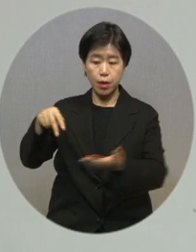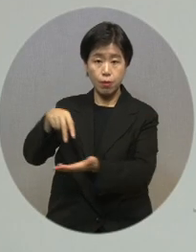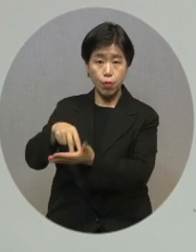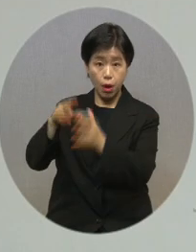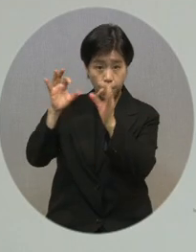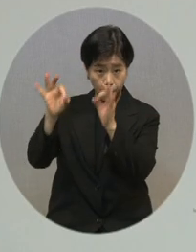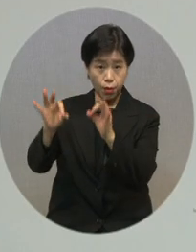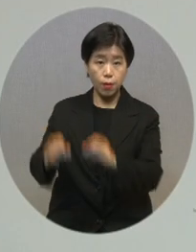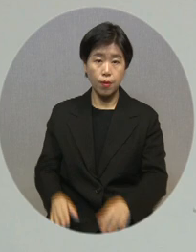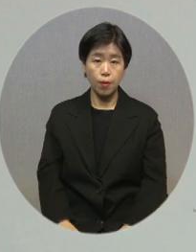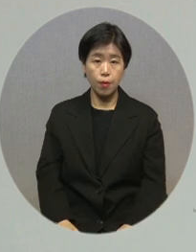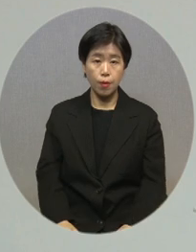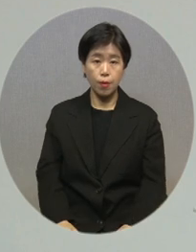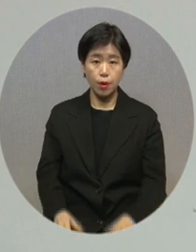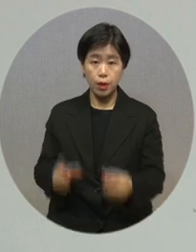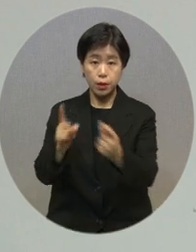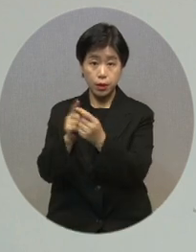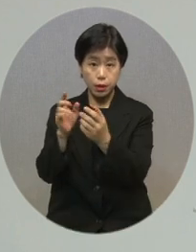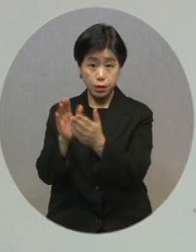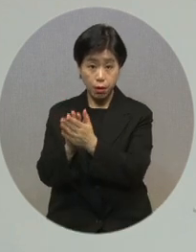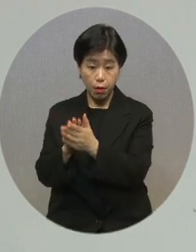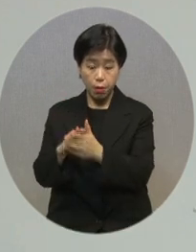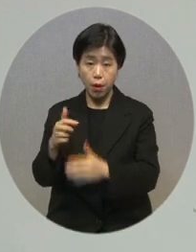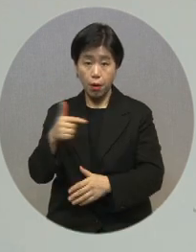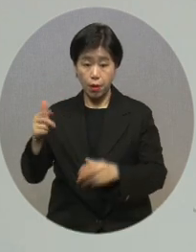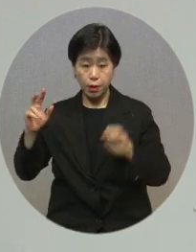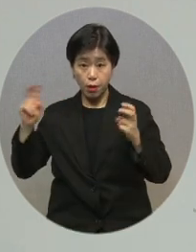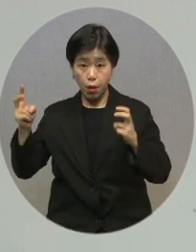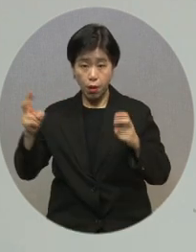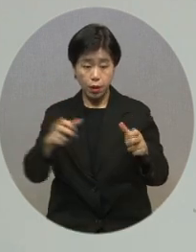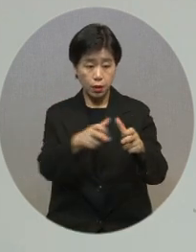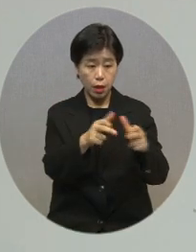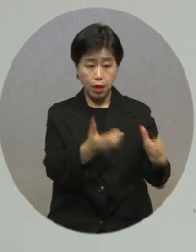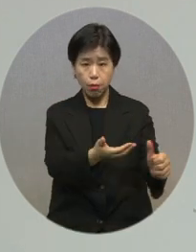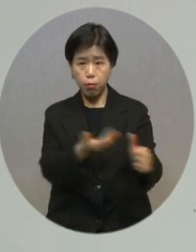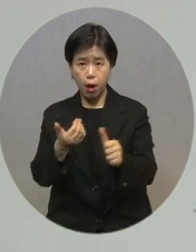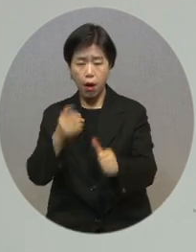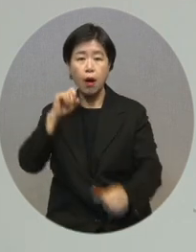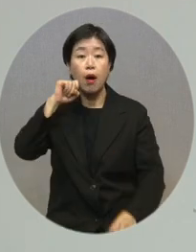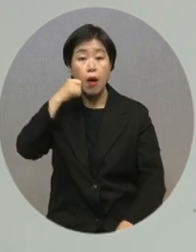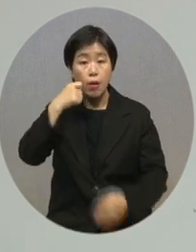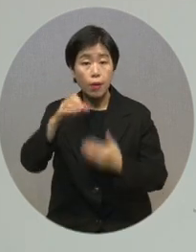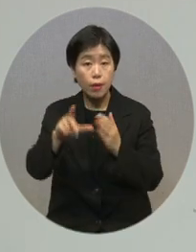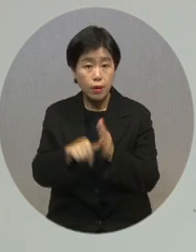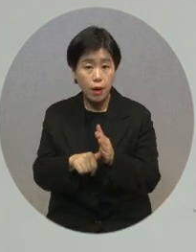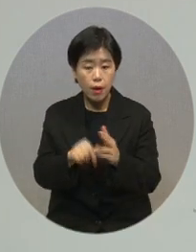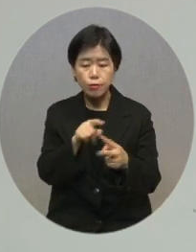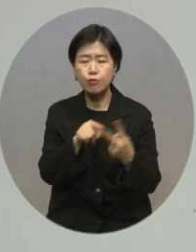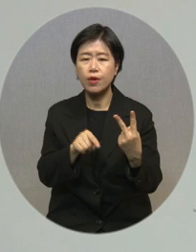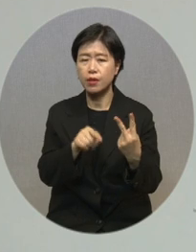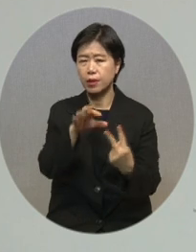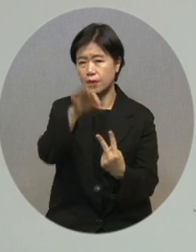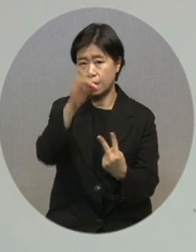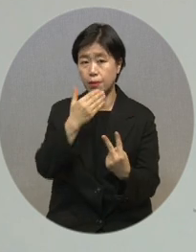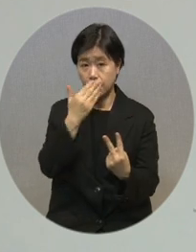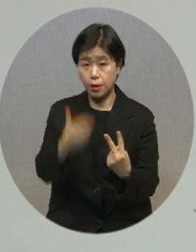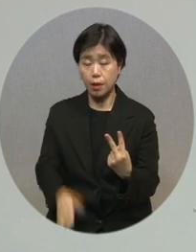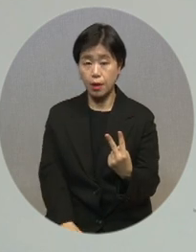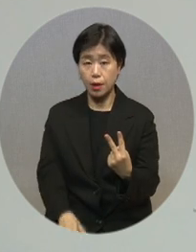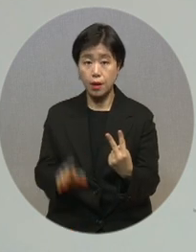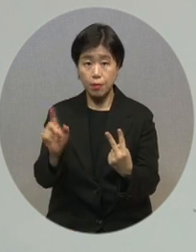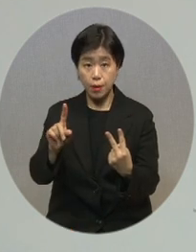대기업에서는 그 직접 그 대기업에서 장애인 고용을 하기 어려우면 두 가지 선택지가 있습니다. 하나는 장애인 의무